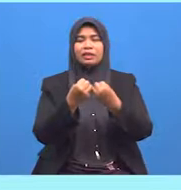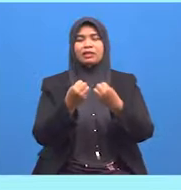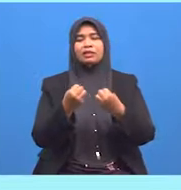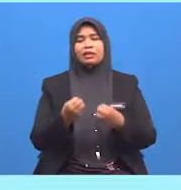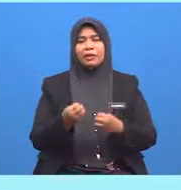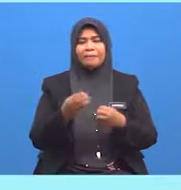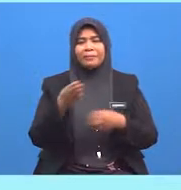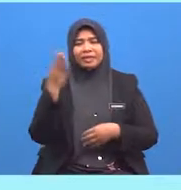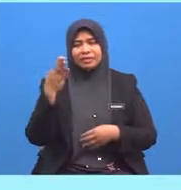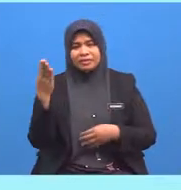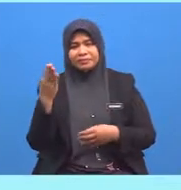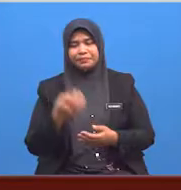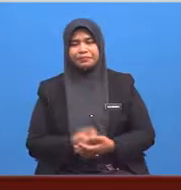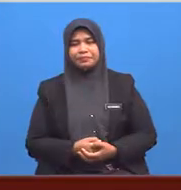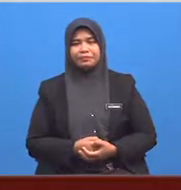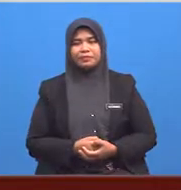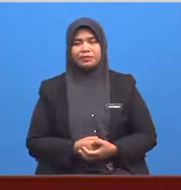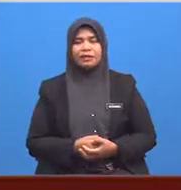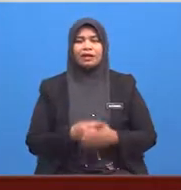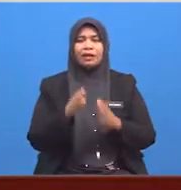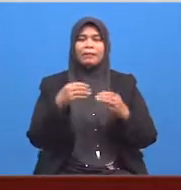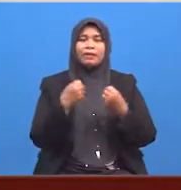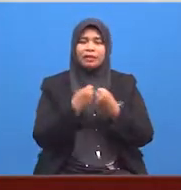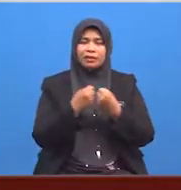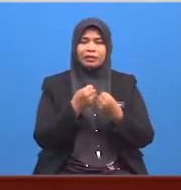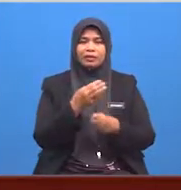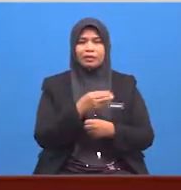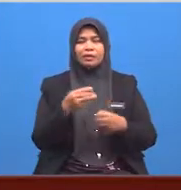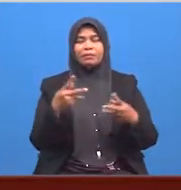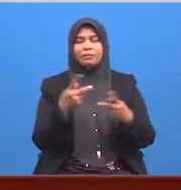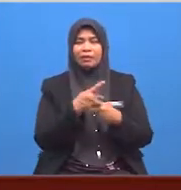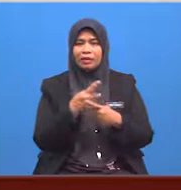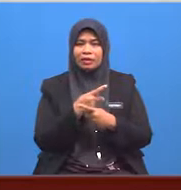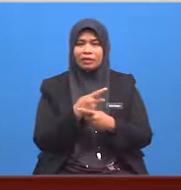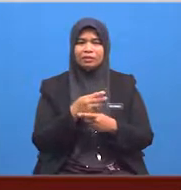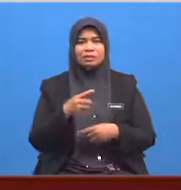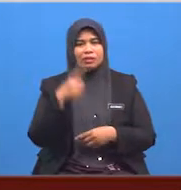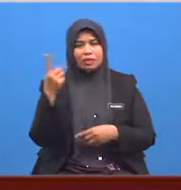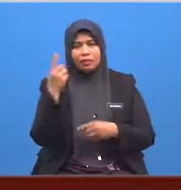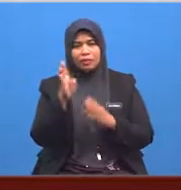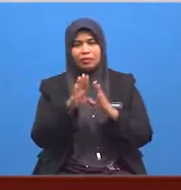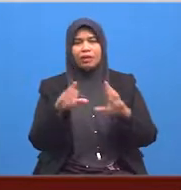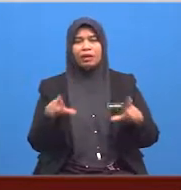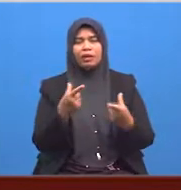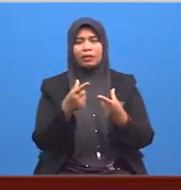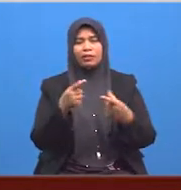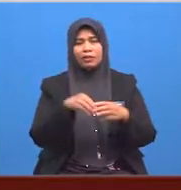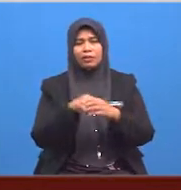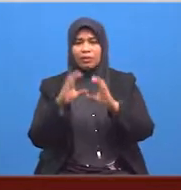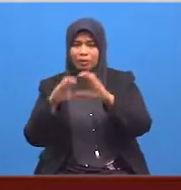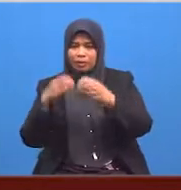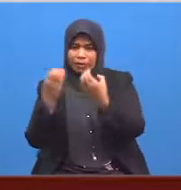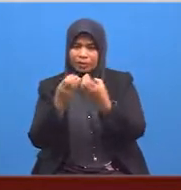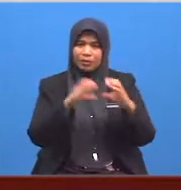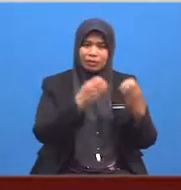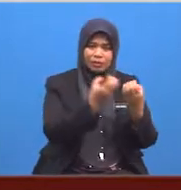atau rakyat biasa pergaduhan dan peperangan sering tercetus di antara kabilah untuk merebut